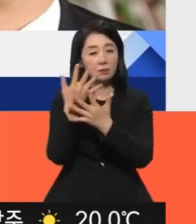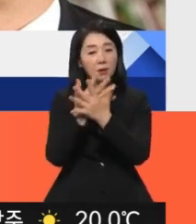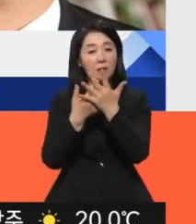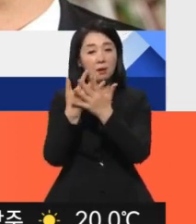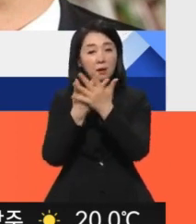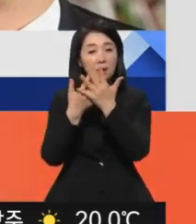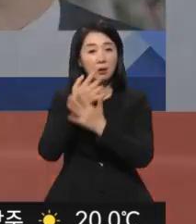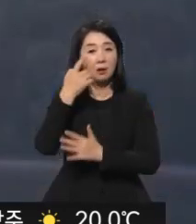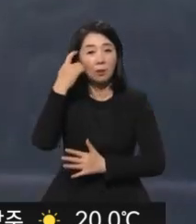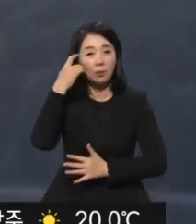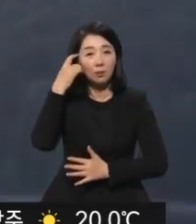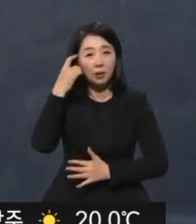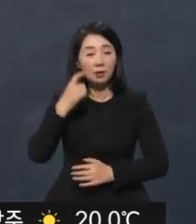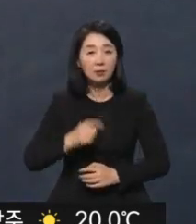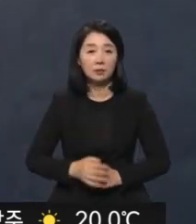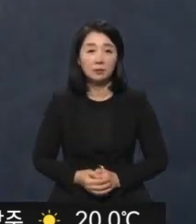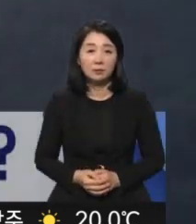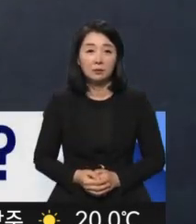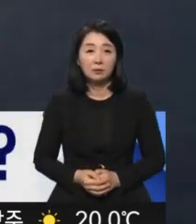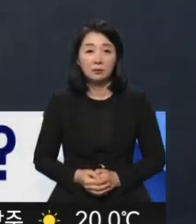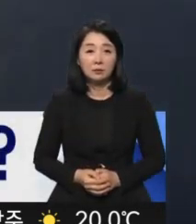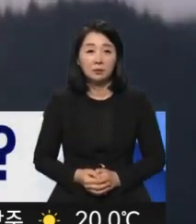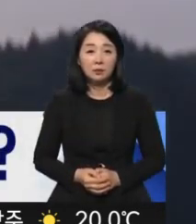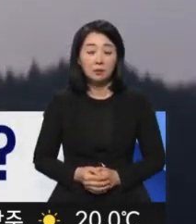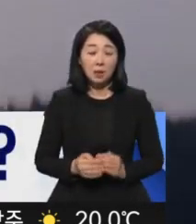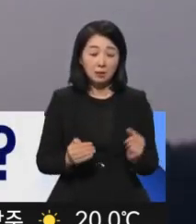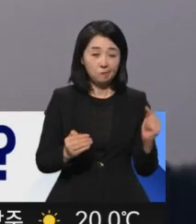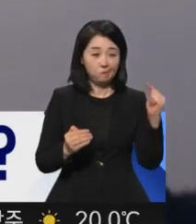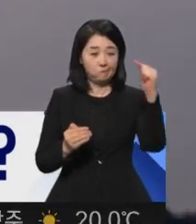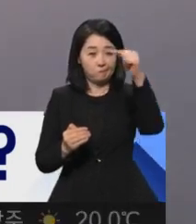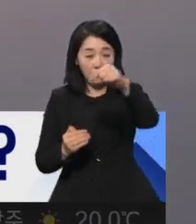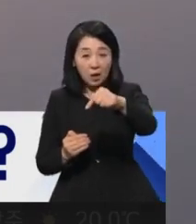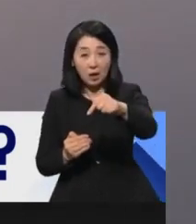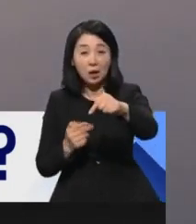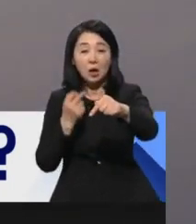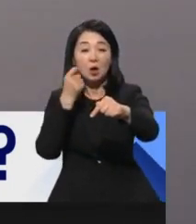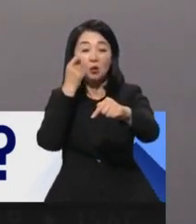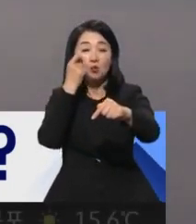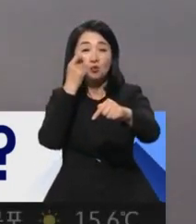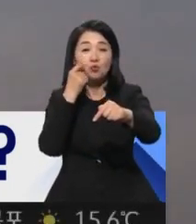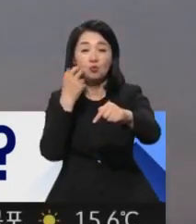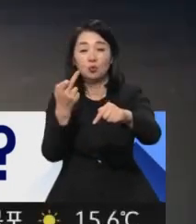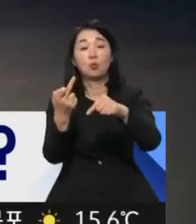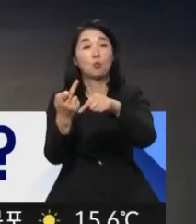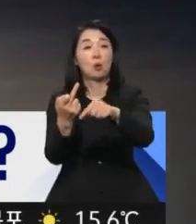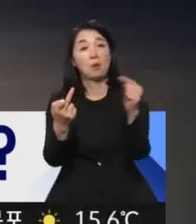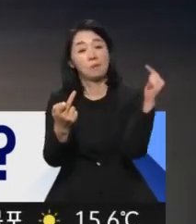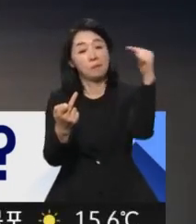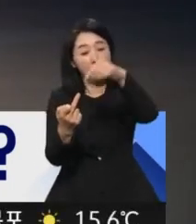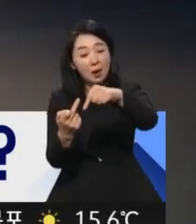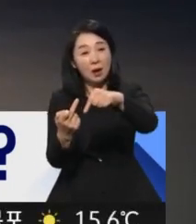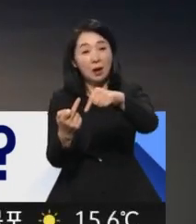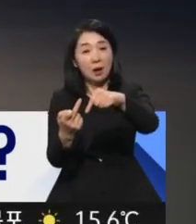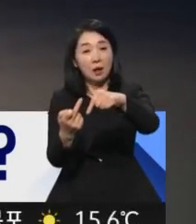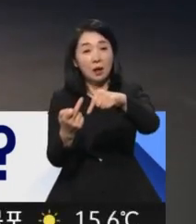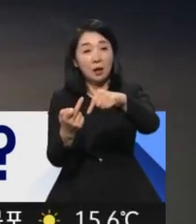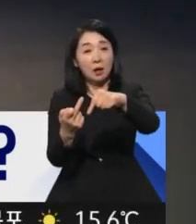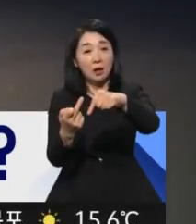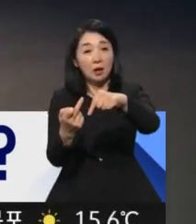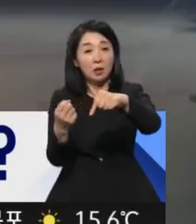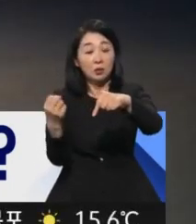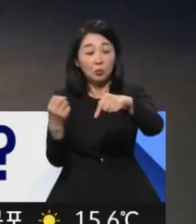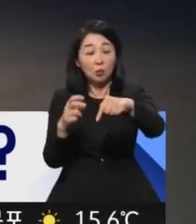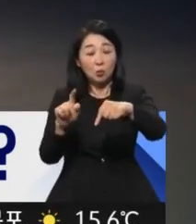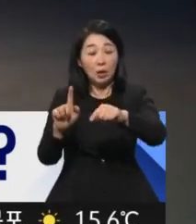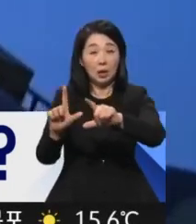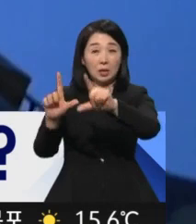이제 그 발사 방향 자체가 이제 울릉도 방향이었고, 실제 그 탐착 지점은 울릉도